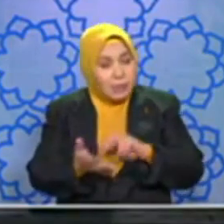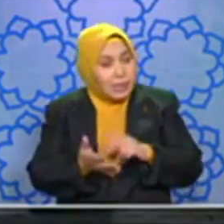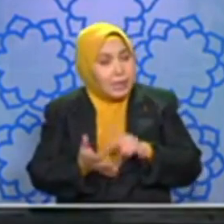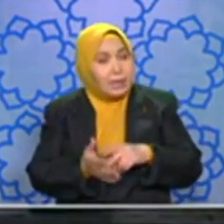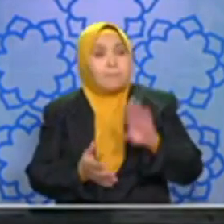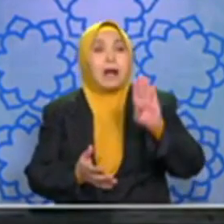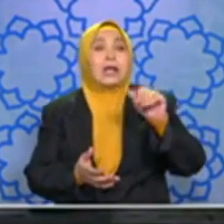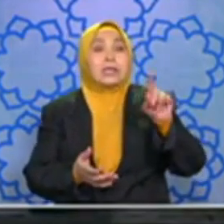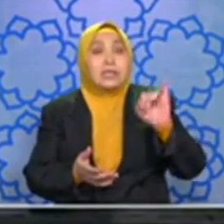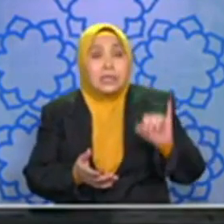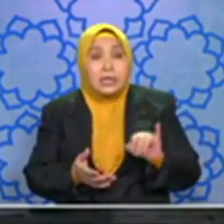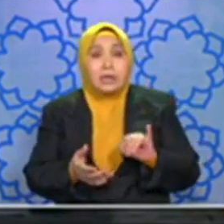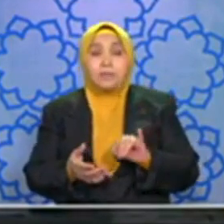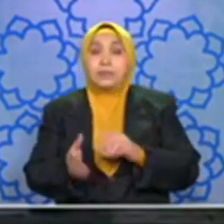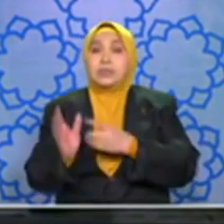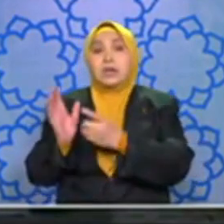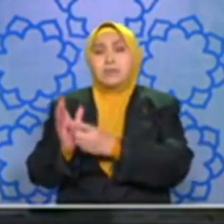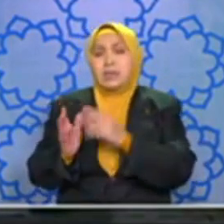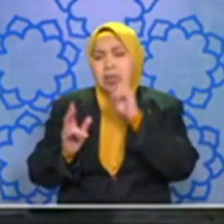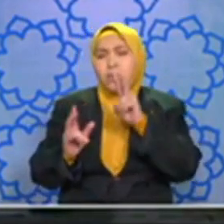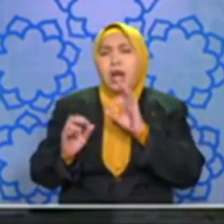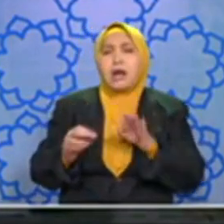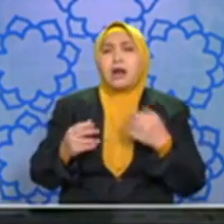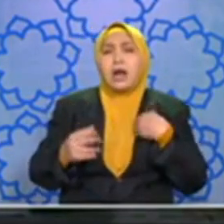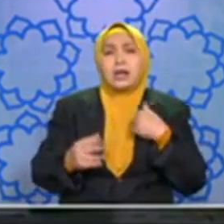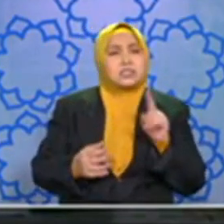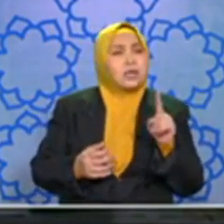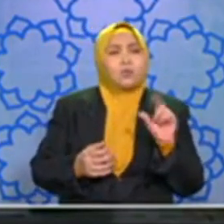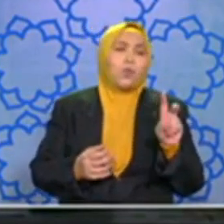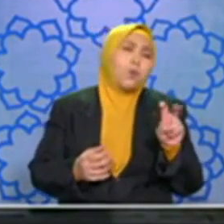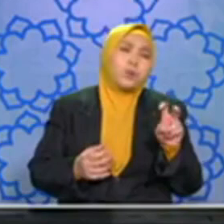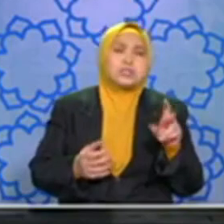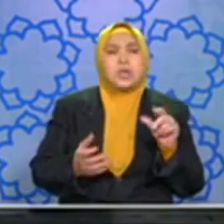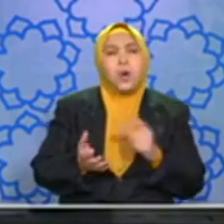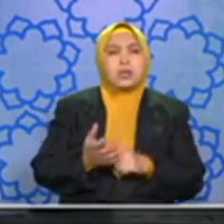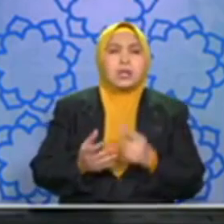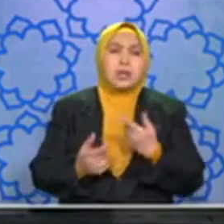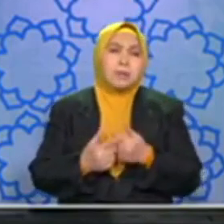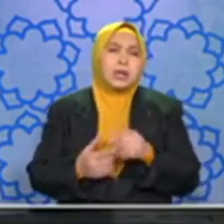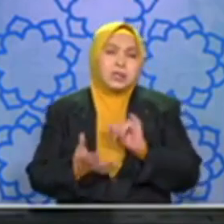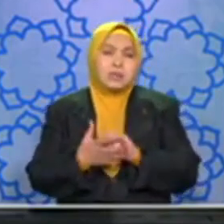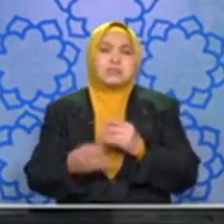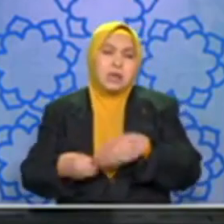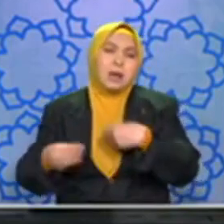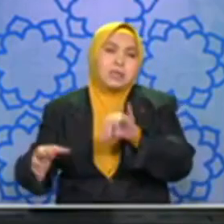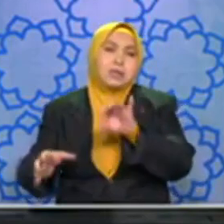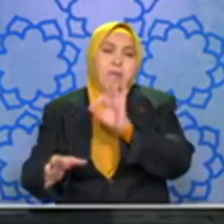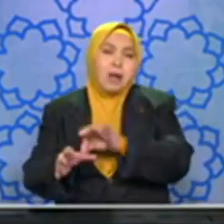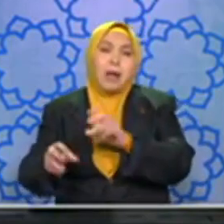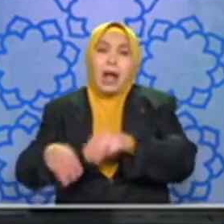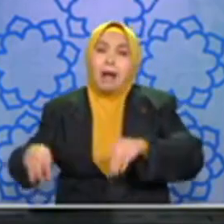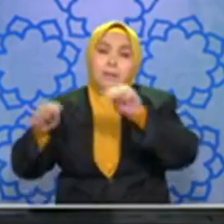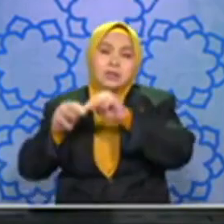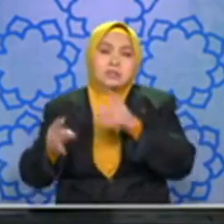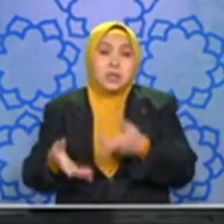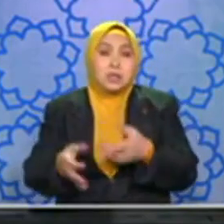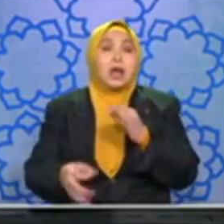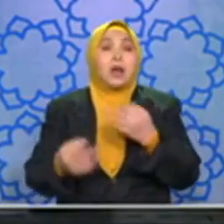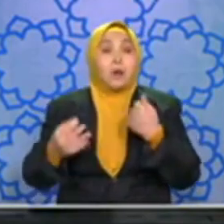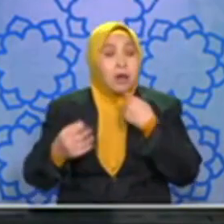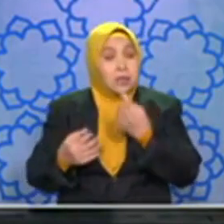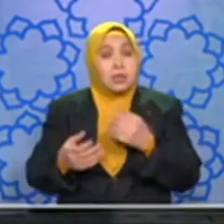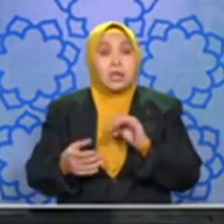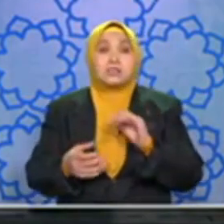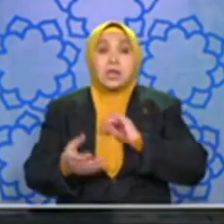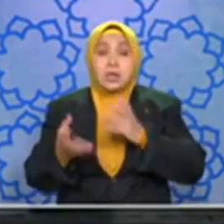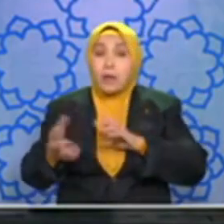yang last-last. Derma tengok nanti kalau ada 1 sen ke 20 sen daripada wallet tu, saya bagi ke tabung masjid. Kalau katakan saya